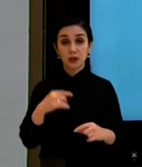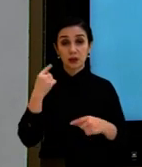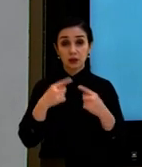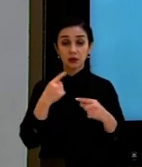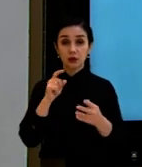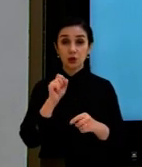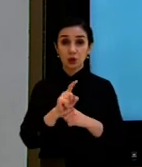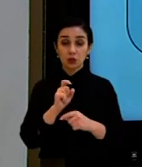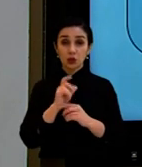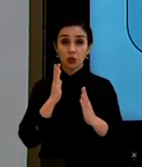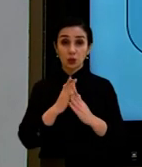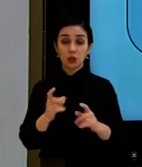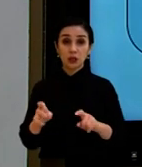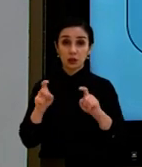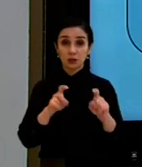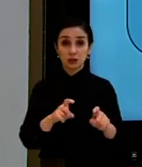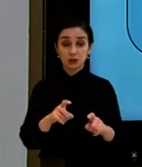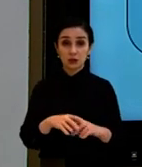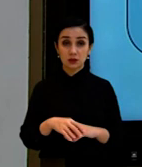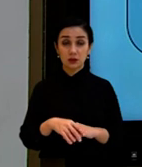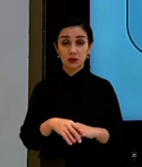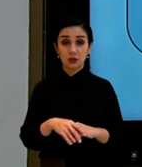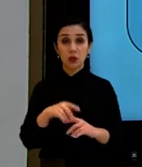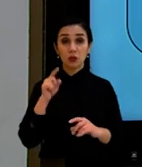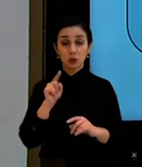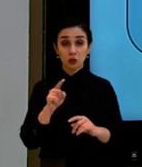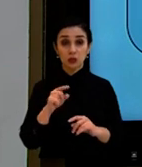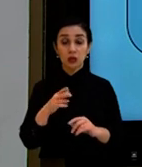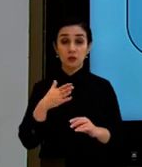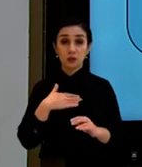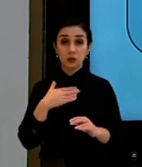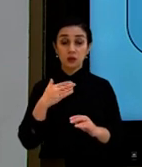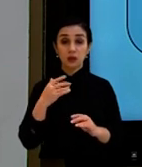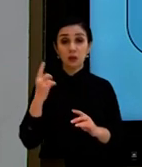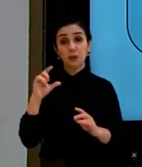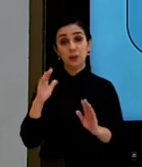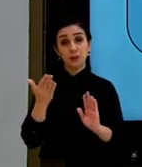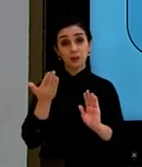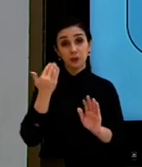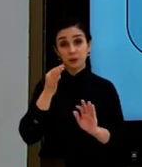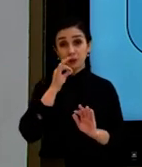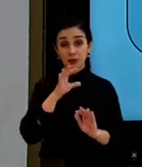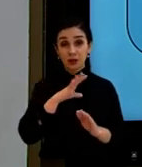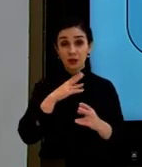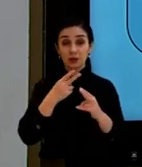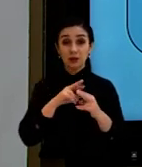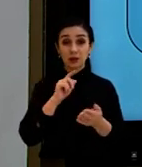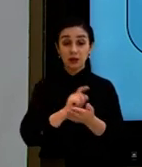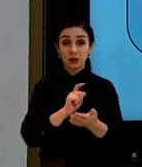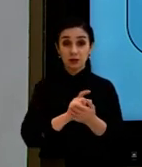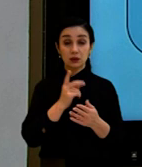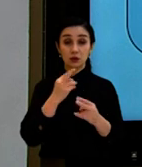keyingi topshiriqlarga o'tamiz. Bunda esa biz yuqorida avvalgi darslarni takrorlash